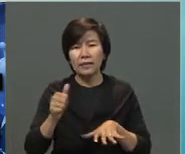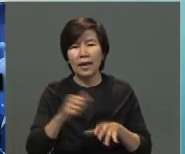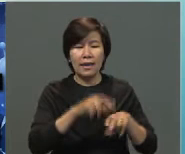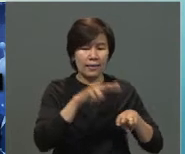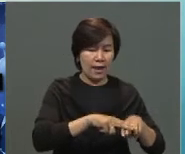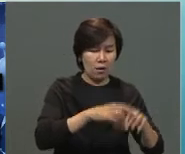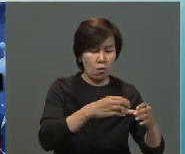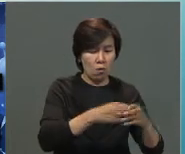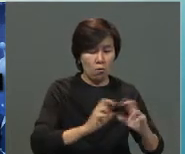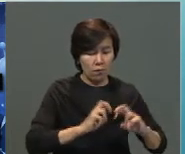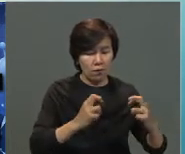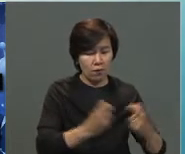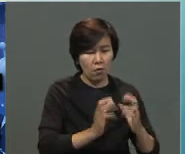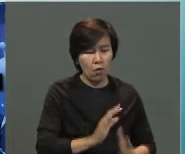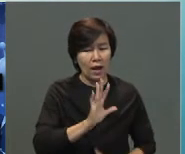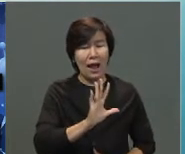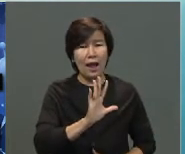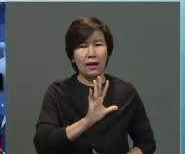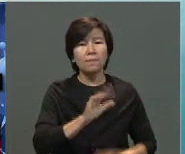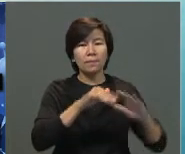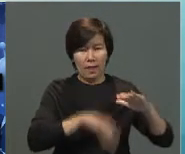กลุ่มพนักงานเป็นระยะระยะอันที่สองคืองดกิจกรรมการส่งเสริมการขายทุกรูปแบบนะครับทั้งโปรโมชั่นนั่งรถราคาขายพ่วงนะครับเพราะฉะนั้นเอ่อโดยพนักงานเชียร์เบียร์เลยล่ะนี้ต้องไม่มีครับเพราะว่าจะเกิดความใกล้ชิดกันนะครับก็มีความเสี่ยงรวมทั้งต้องไม่ยินยอมหรือปล่อยปะละเลยให้ลูกค้านำสุราหรือเครื่องดื่มแอลกอฮอมาบริโภคนะครับอันนี้เพื่อที่จะได้จำกัดหรือจัดการได้ในส่วนของในร้านให้นั่งยืนเป็นกลุ่มได้ไม่เกิน5คนนะครับถ้ามากกว่านั้นตัวเล็กๆก็จะอาจเกินไปครับเพราะฉันควบคุมอย่างนี้ด้วยงด